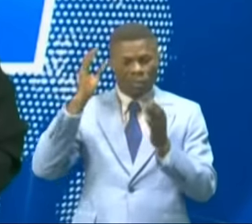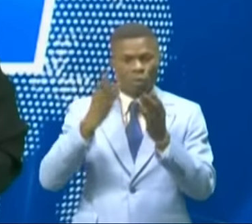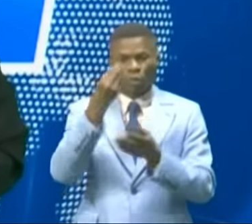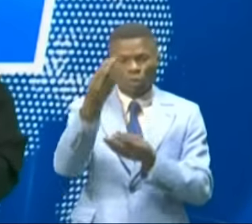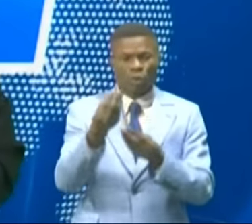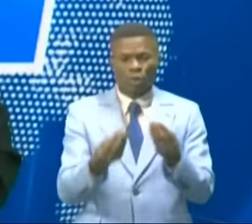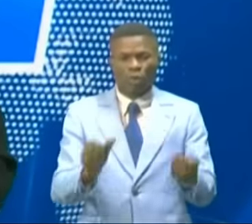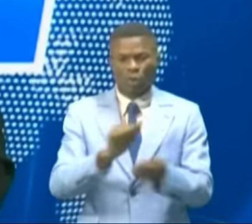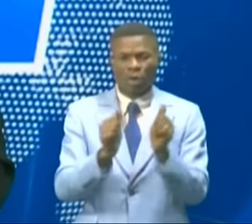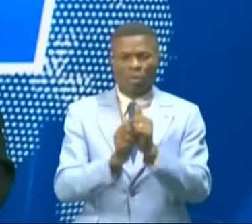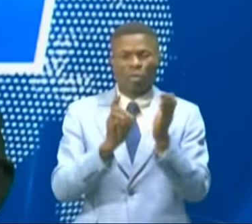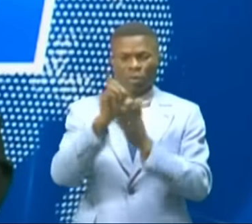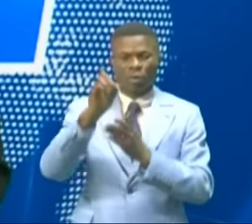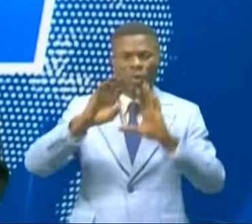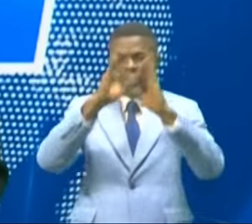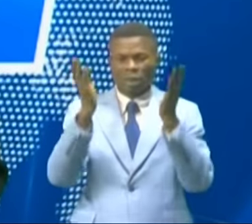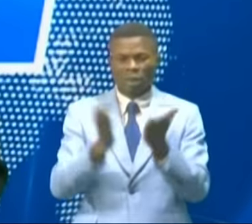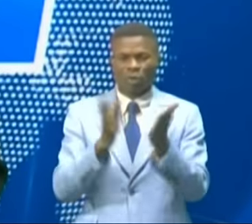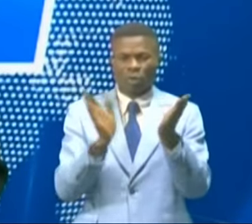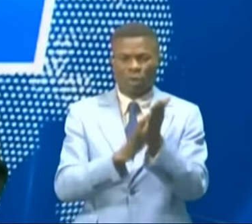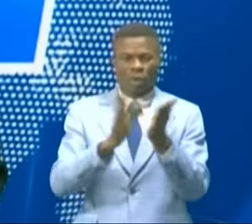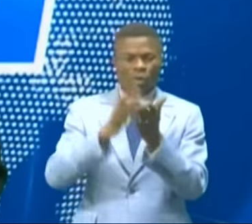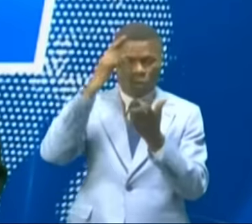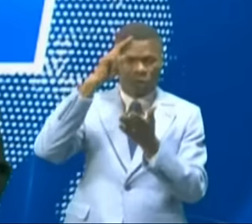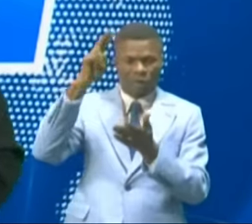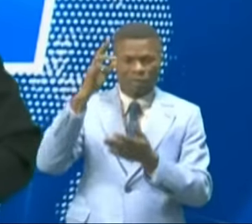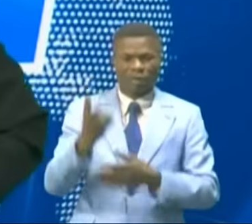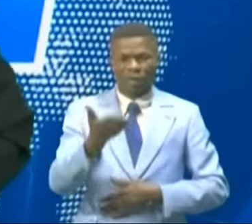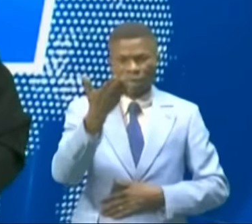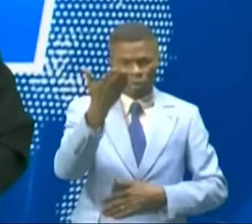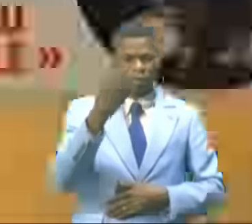de développement de tous les secteurs au Dépanda.